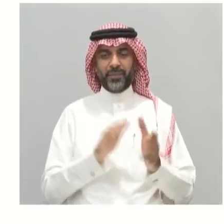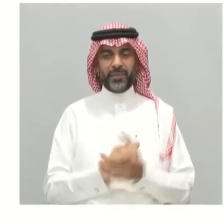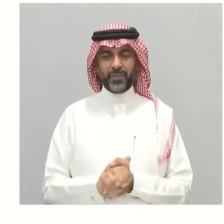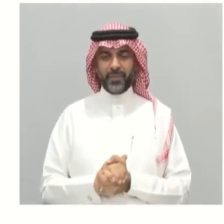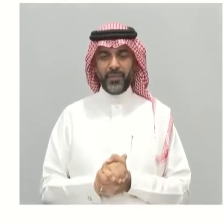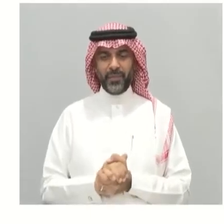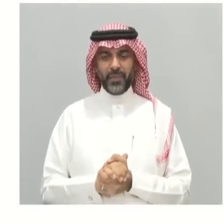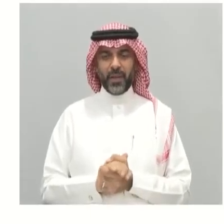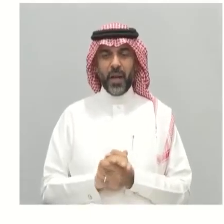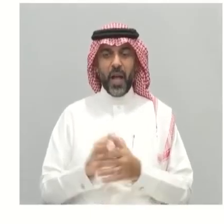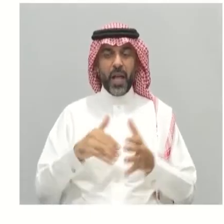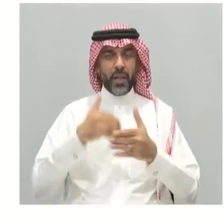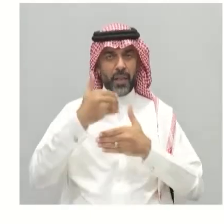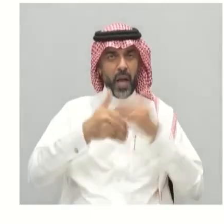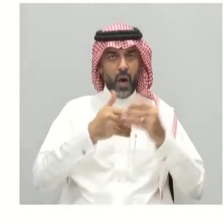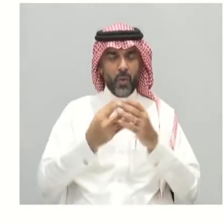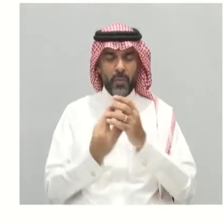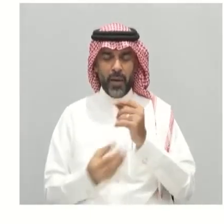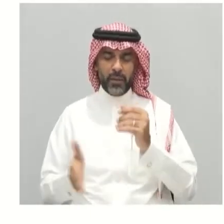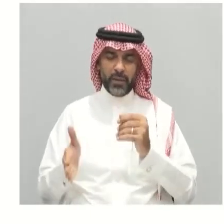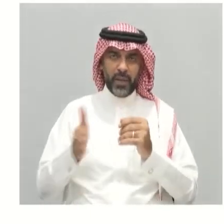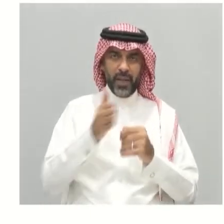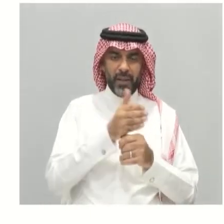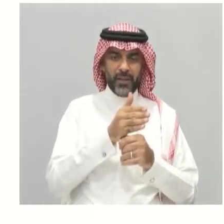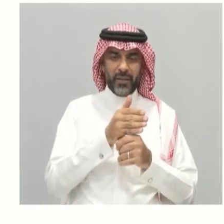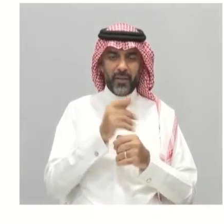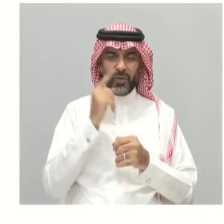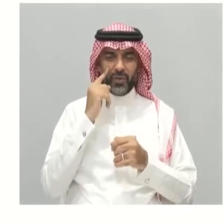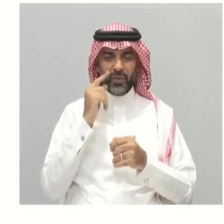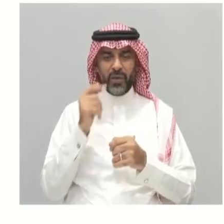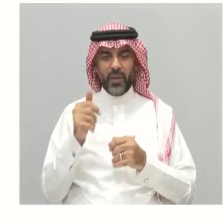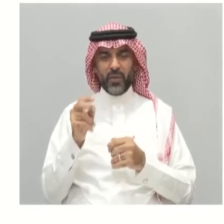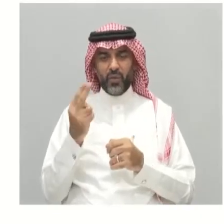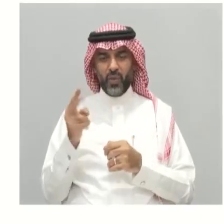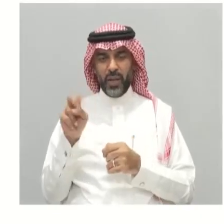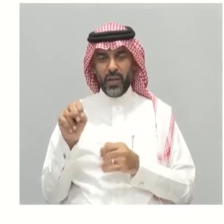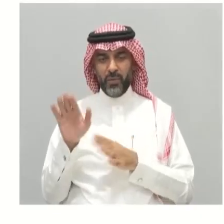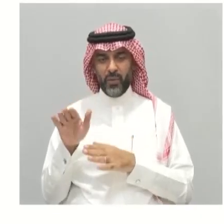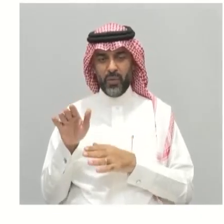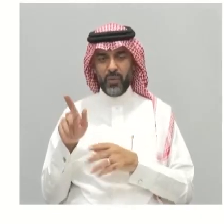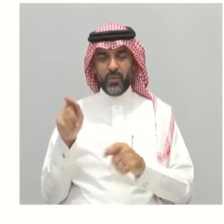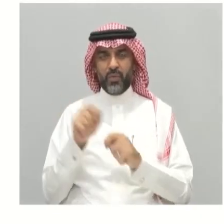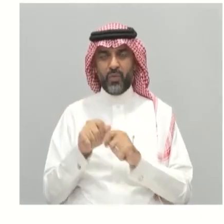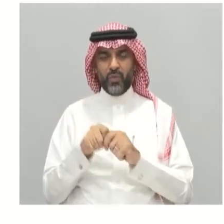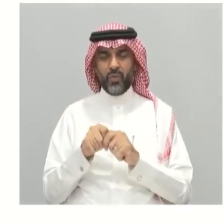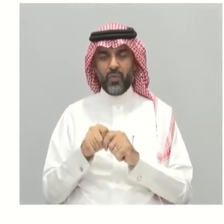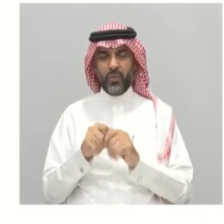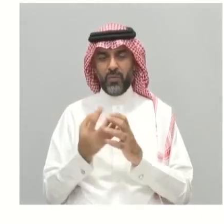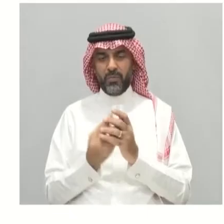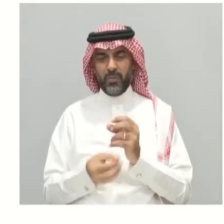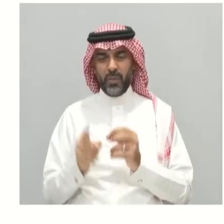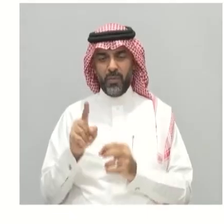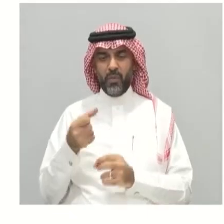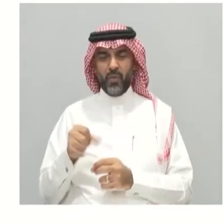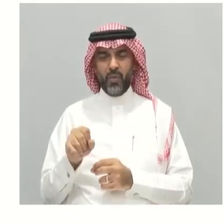ظاهره في ظاهره التعاقب الاجيال لدينا الجيل البوغي تو ان ينتج ابواغ كما نلاحظ